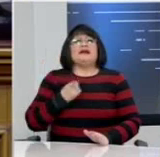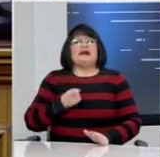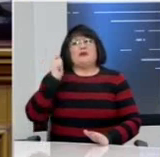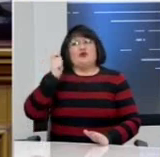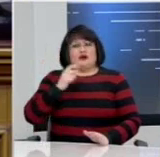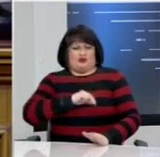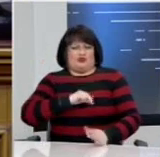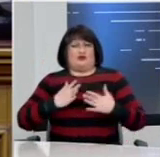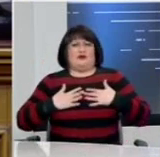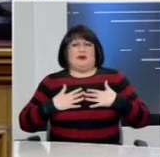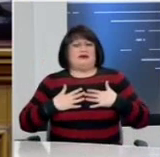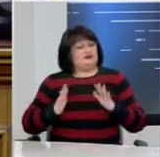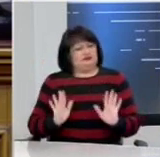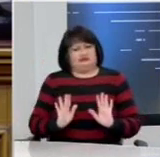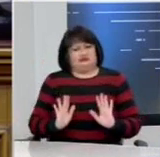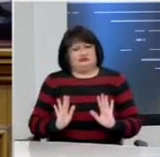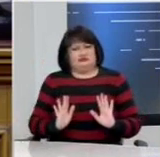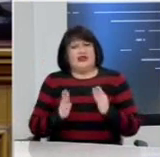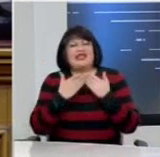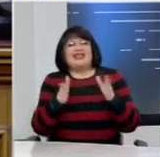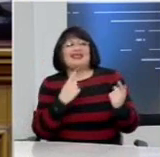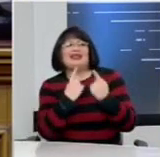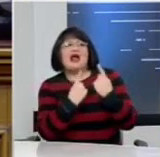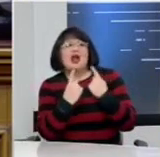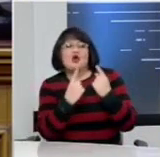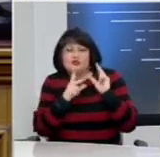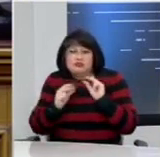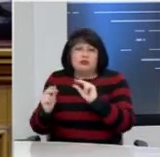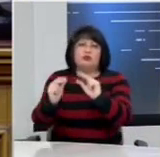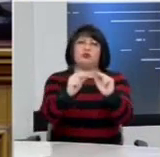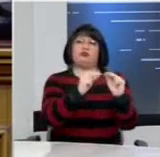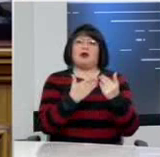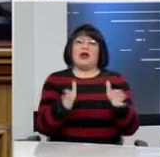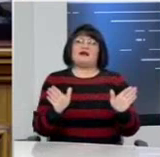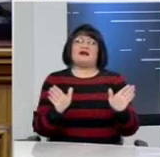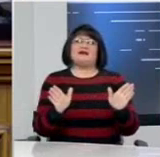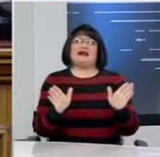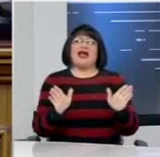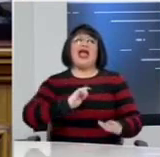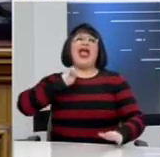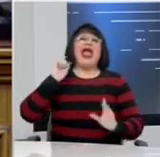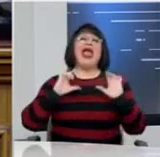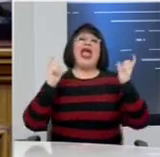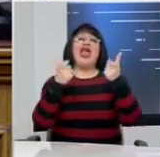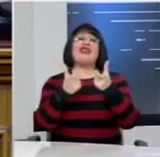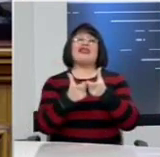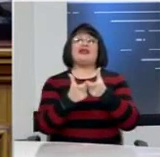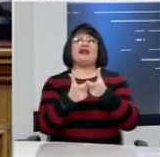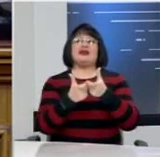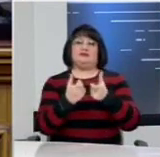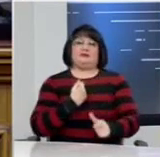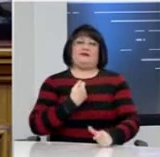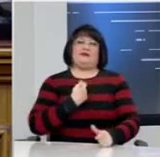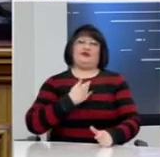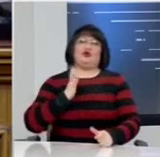κομματικά, αλλά να φορέσουμε τη φανέλα της εθνικής και όχι την κομματική φανέλα, να μιλήσουμε